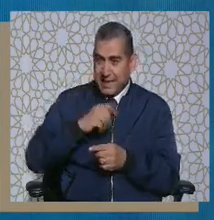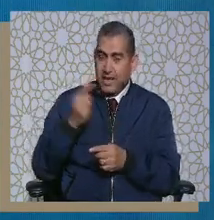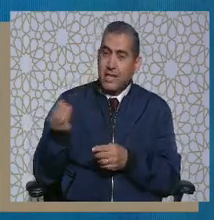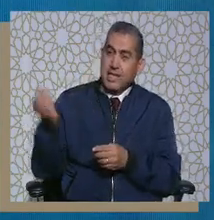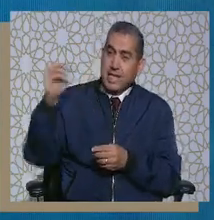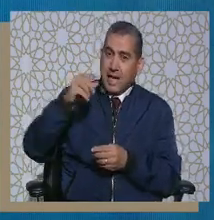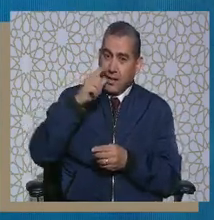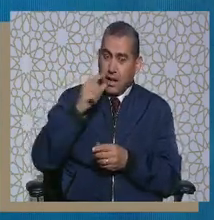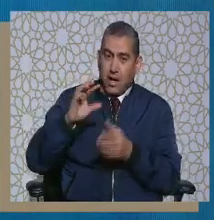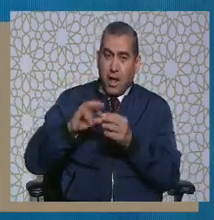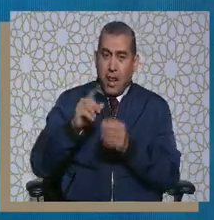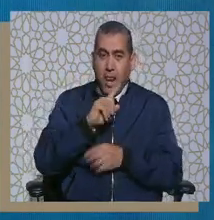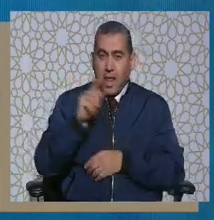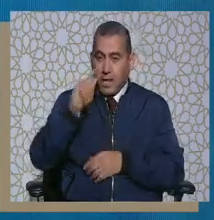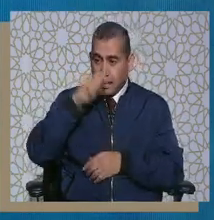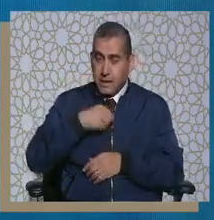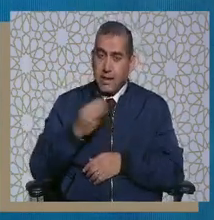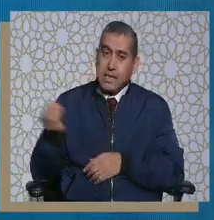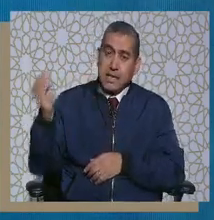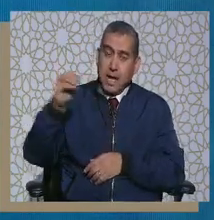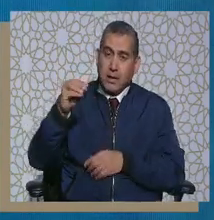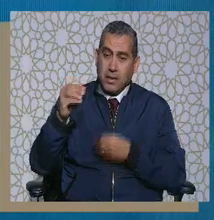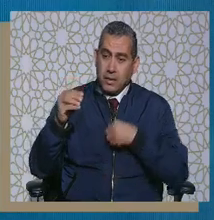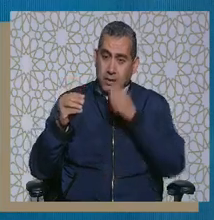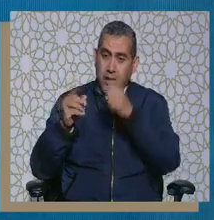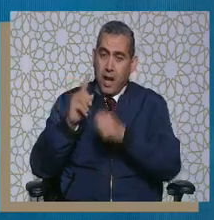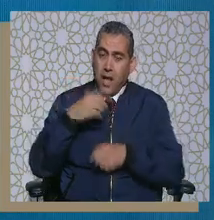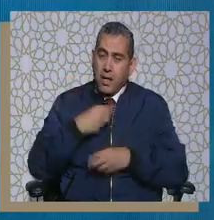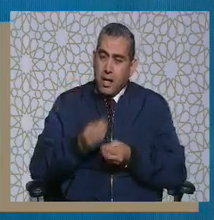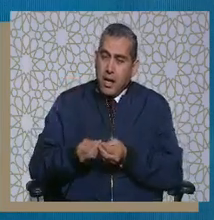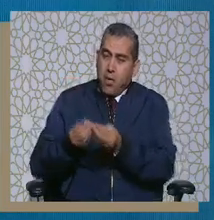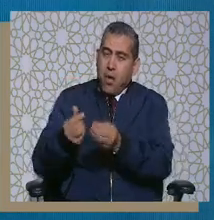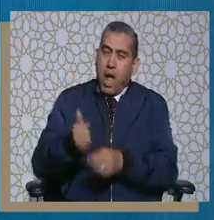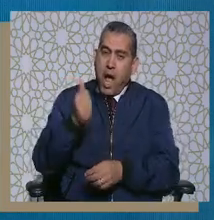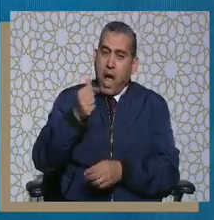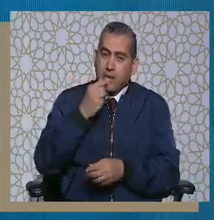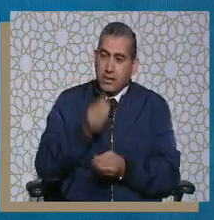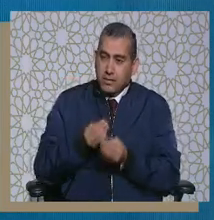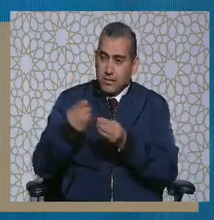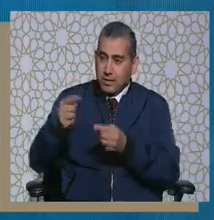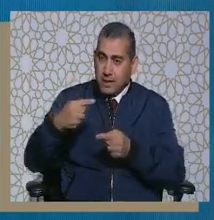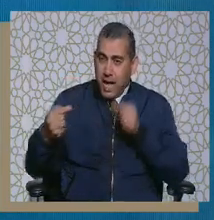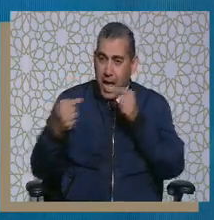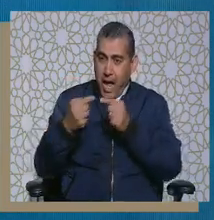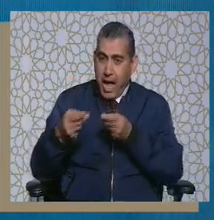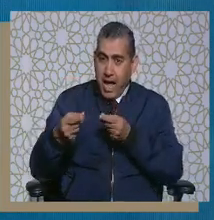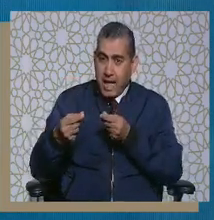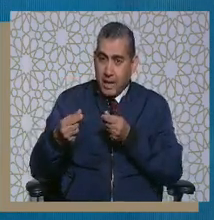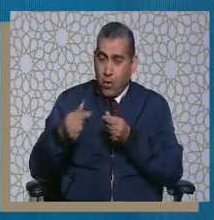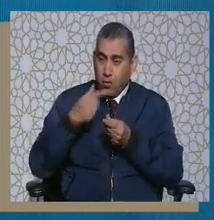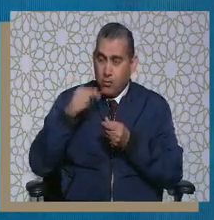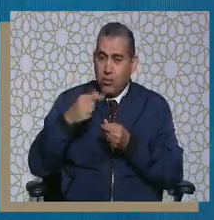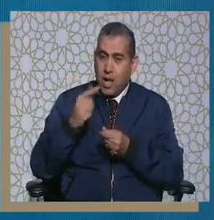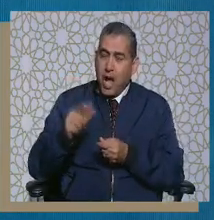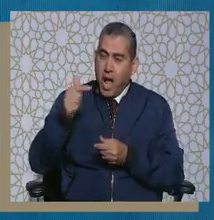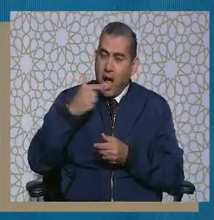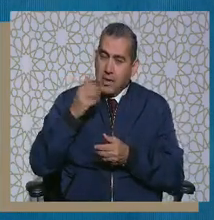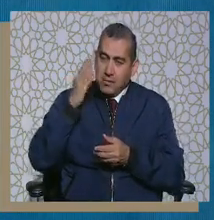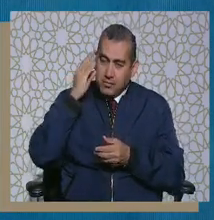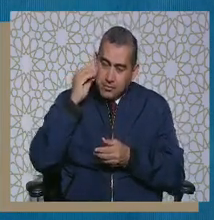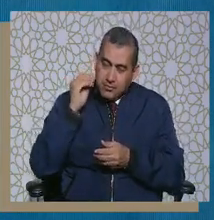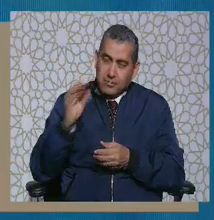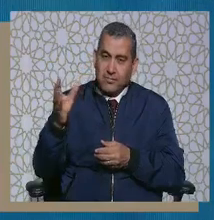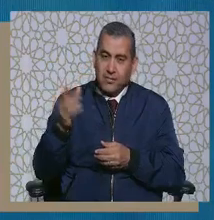بسوء ولكن ادفع بالله هي احسن فاذا الذي بينك وبينه عداوه كانه ولي حميم